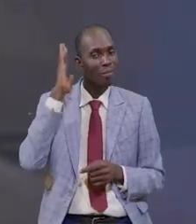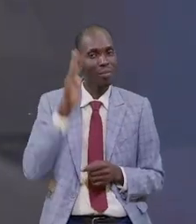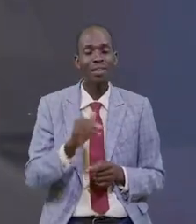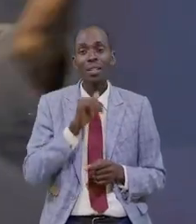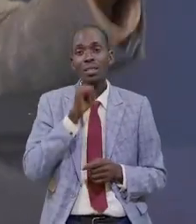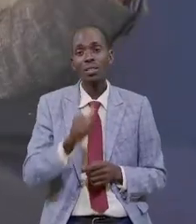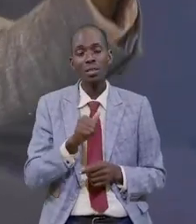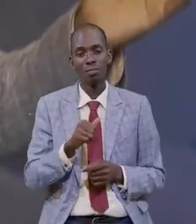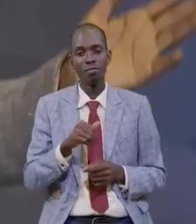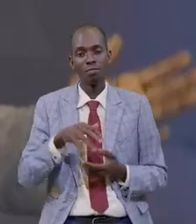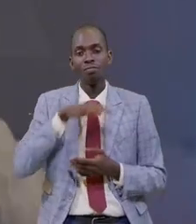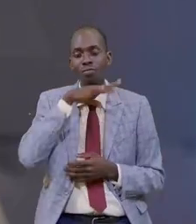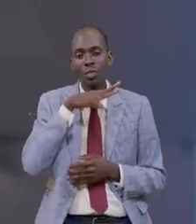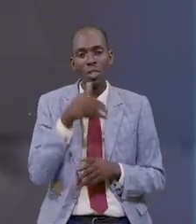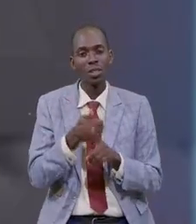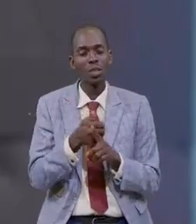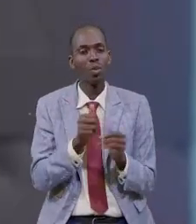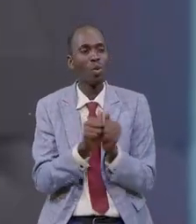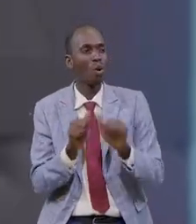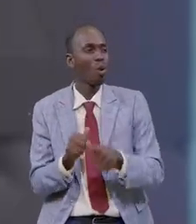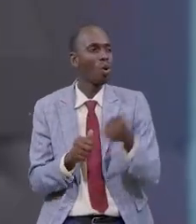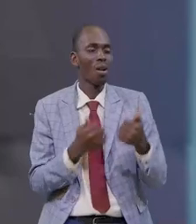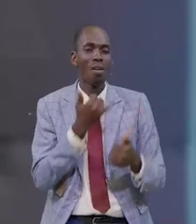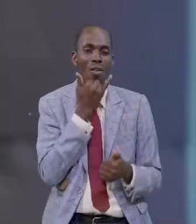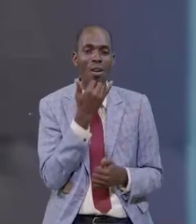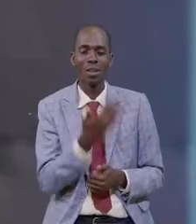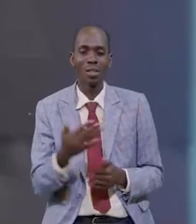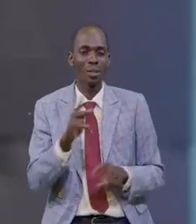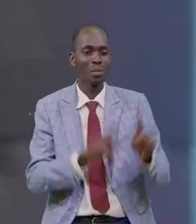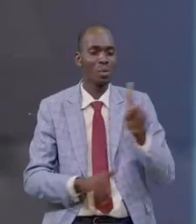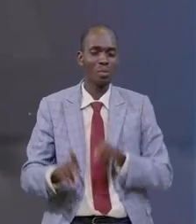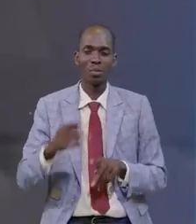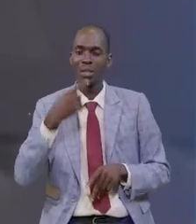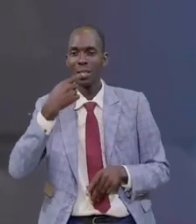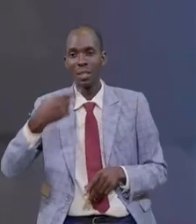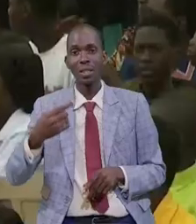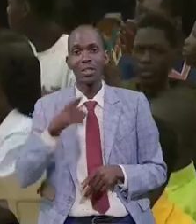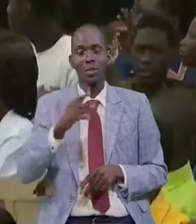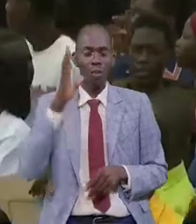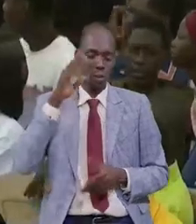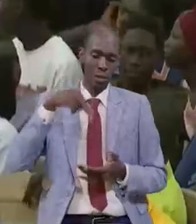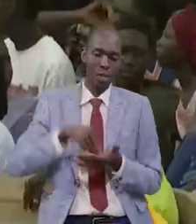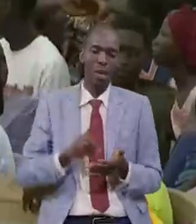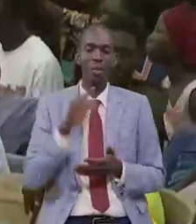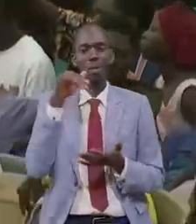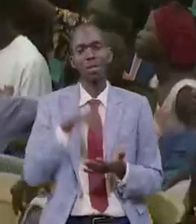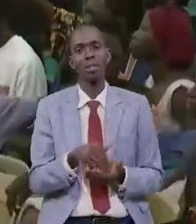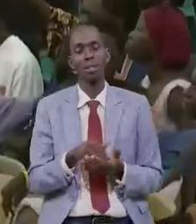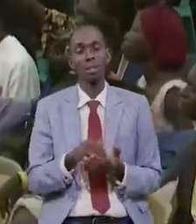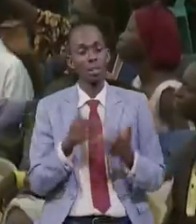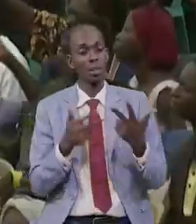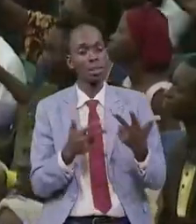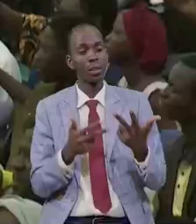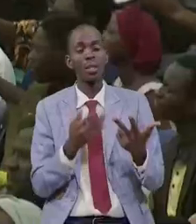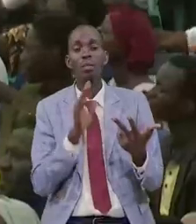souiller avec les choses que les gens disent tu vas te lever encore shadego